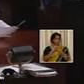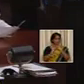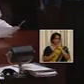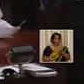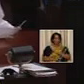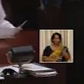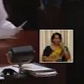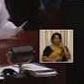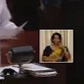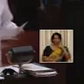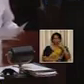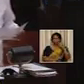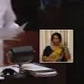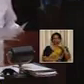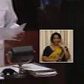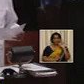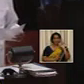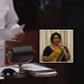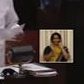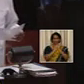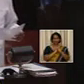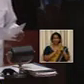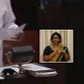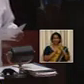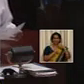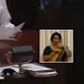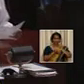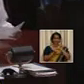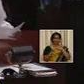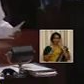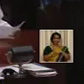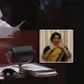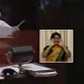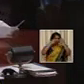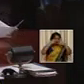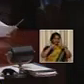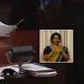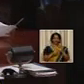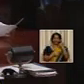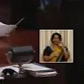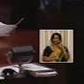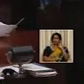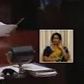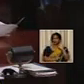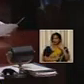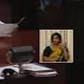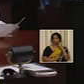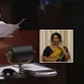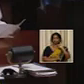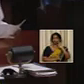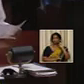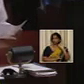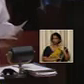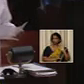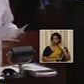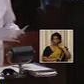කැමති 1987 අංක 15 දරන සංශෝධිත ප්‍රාදේශීය පනතේ 9 වෙනි වගන්තියට අනුව 1939 අංක 61 දරන සංශෝධිත